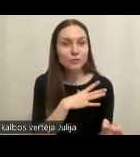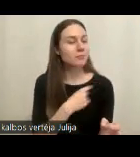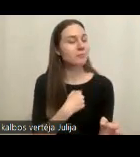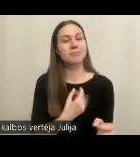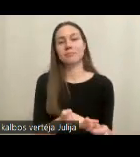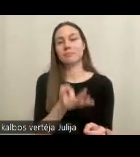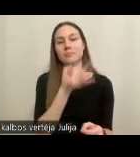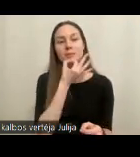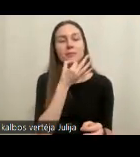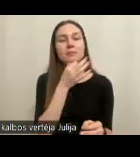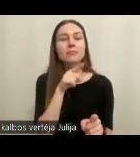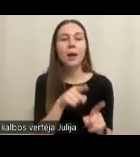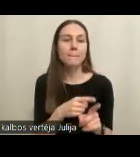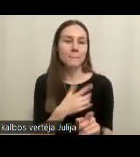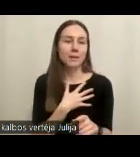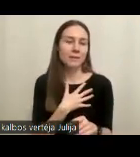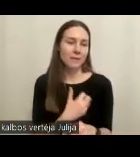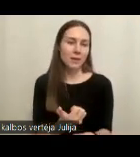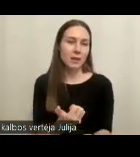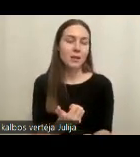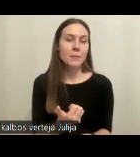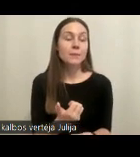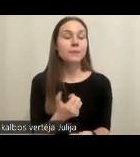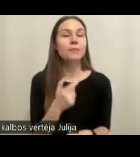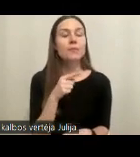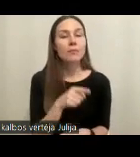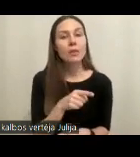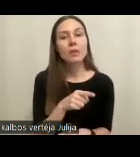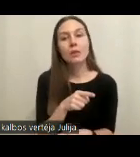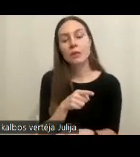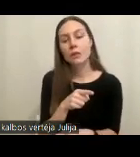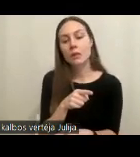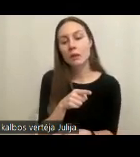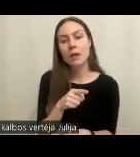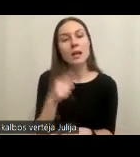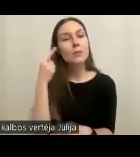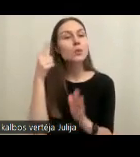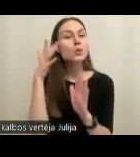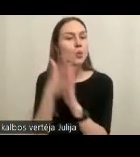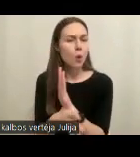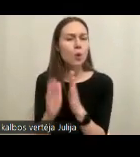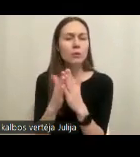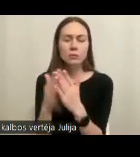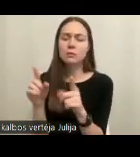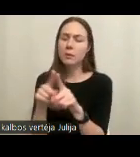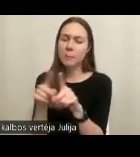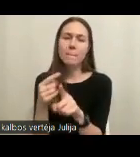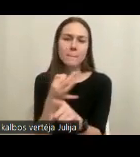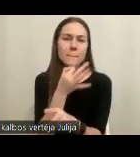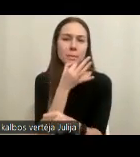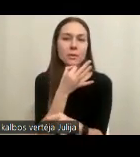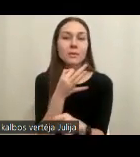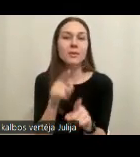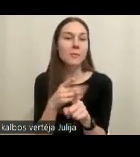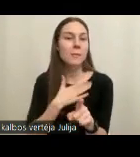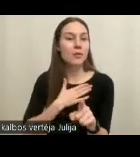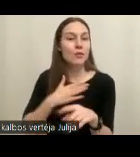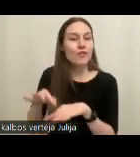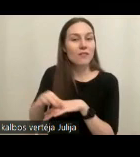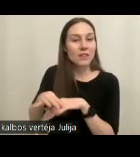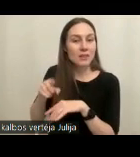yra aistra. Ir žinoma, psichologiniai veikalai taip pat labai įdomus, man patinka ir mano vyrui labai